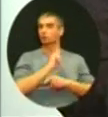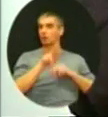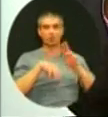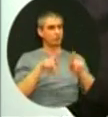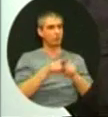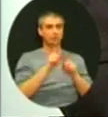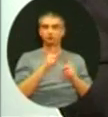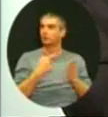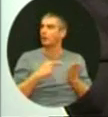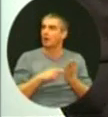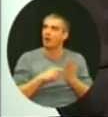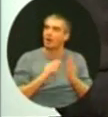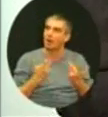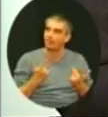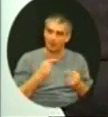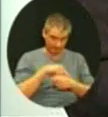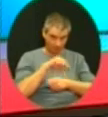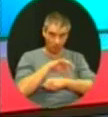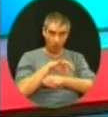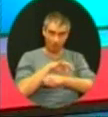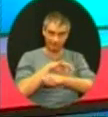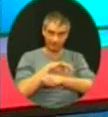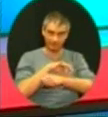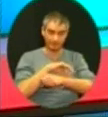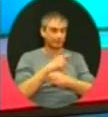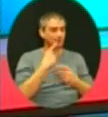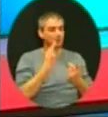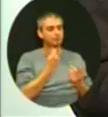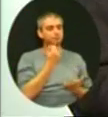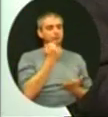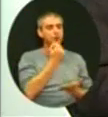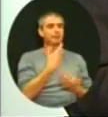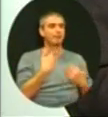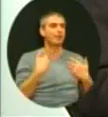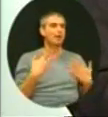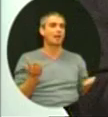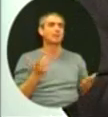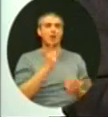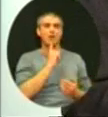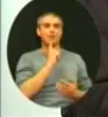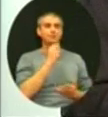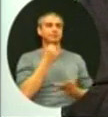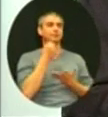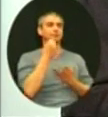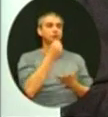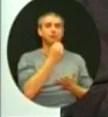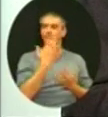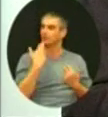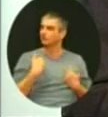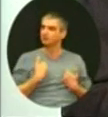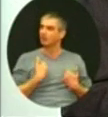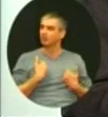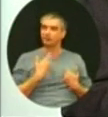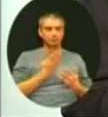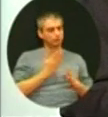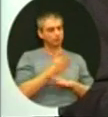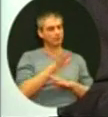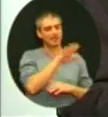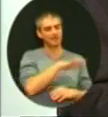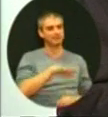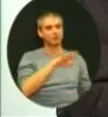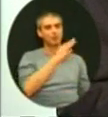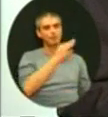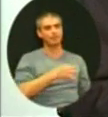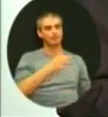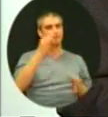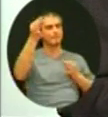כמו שצריך. כי מה? כי הרופאים... מסיבה פשוטה, משאבים. אין מספיק משאבים... תסביר לי. שמופנים לאזורי